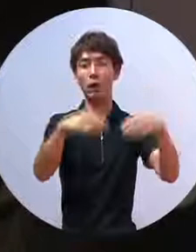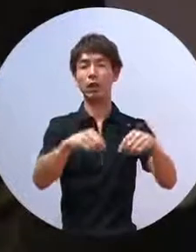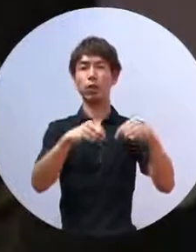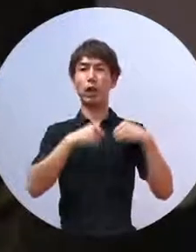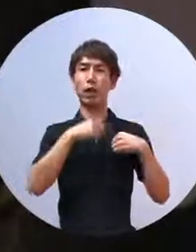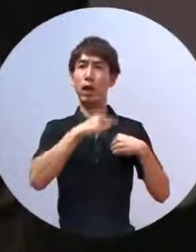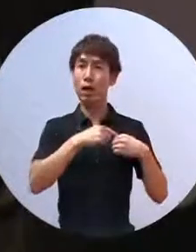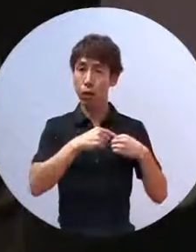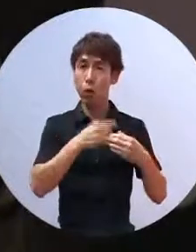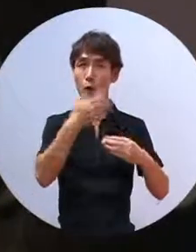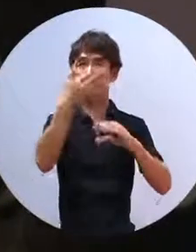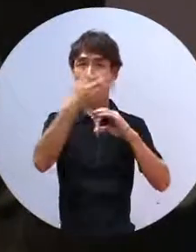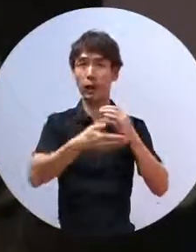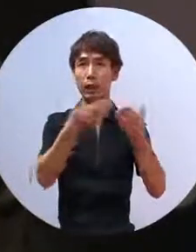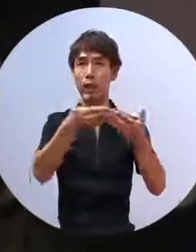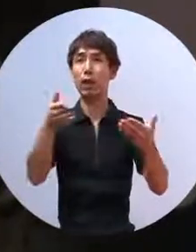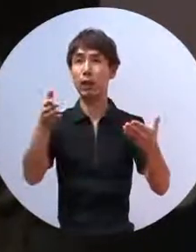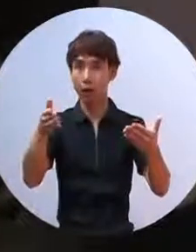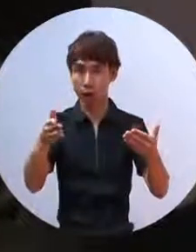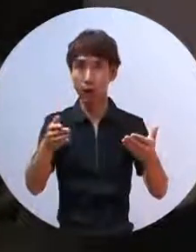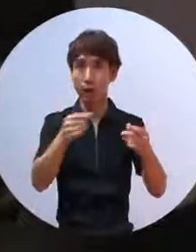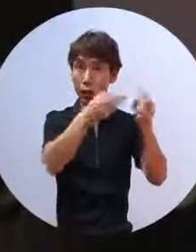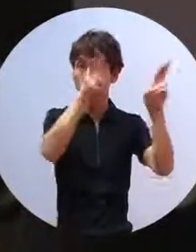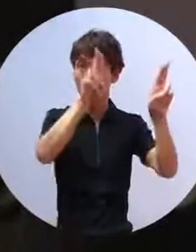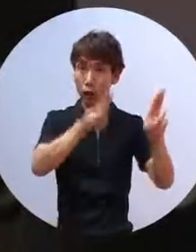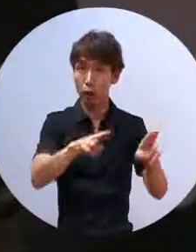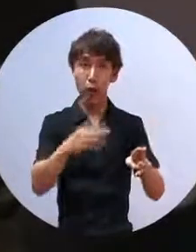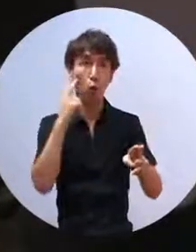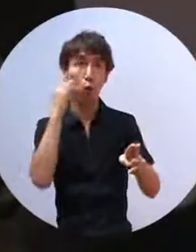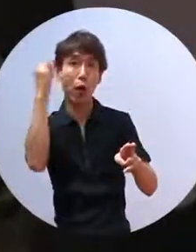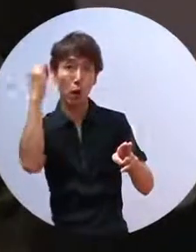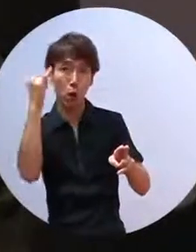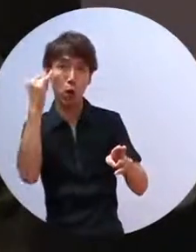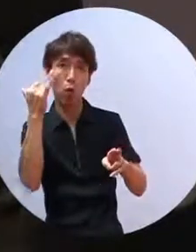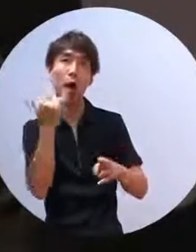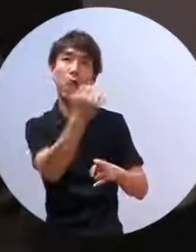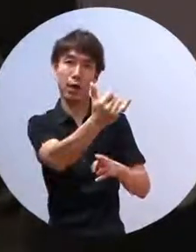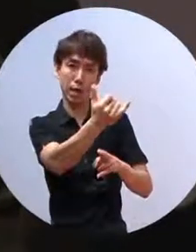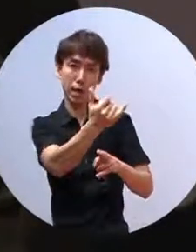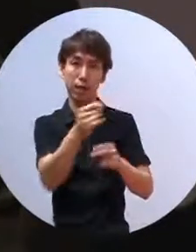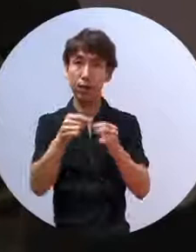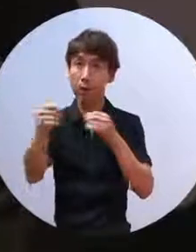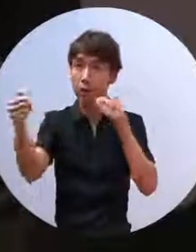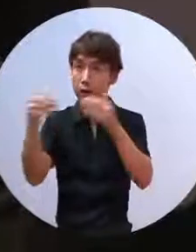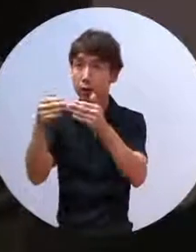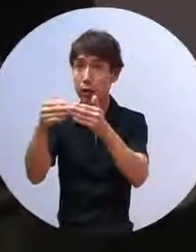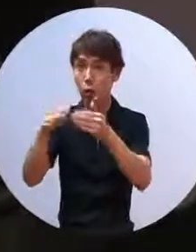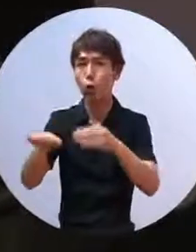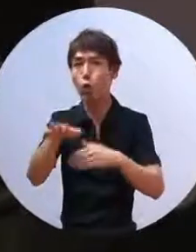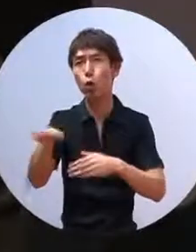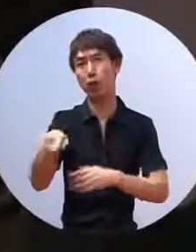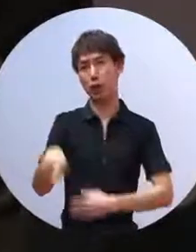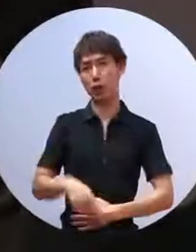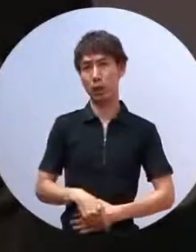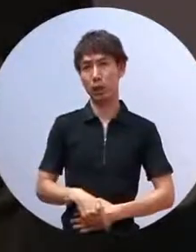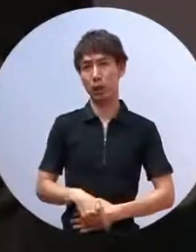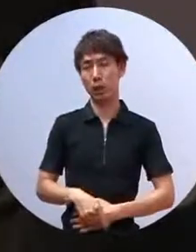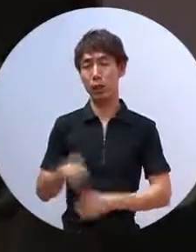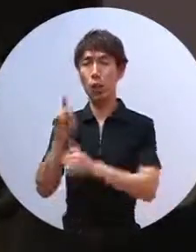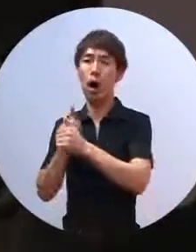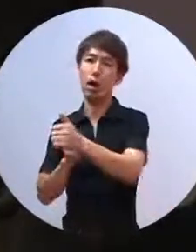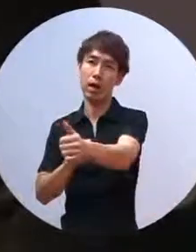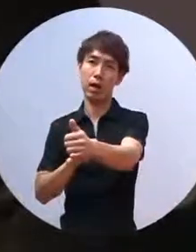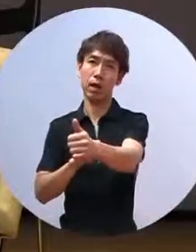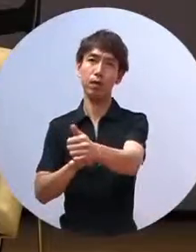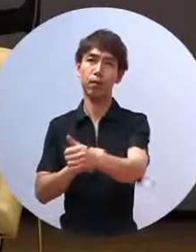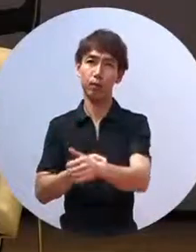るいは広島への、親子記者の派遣、また長崎への、子どもたちの